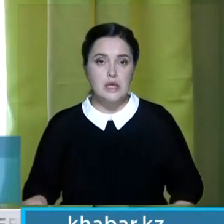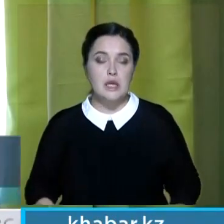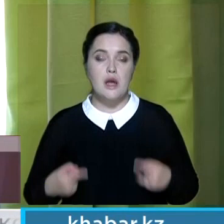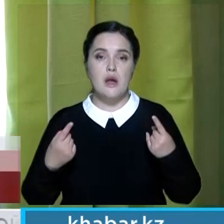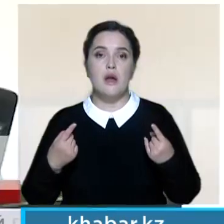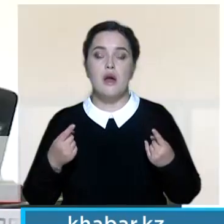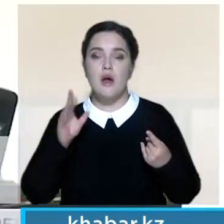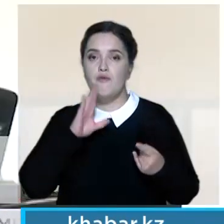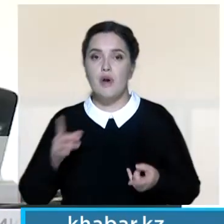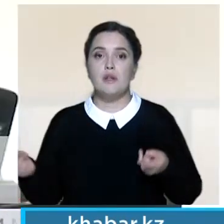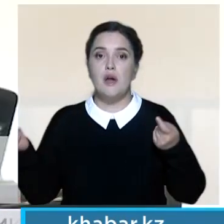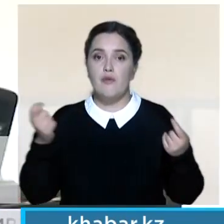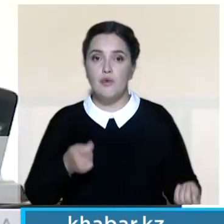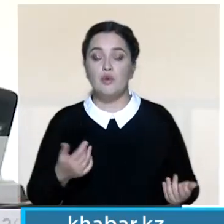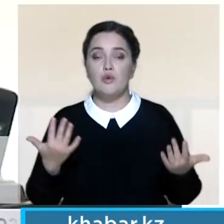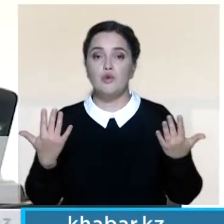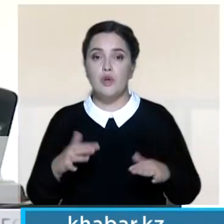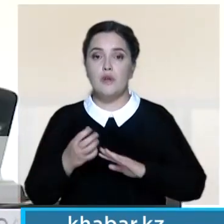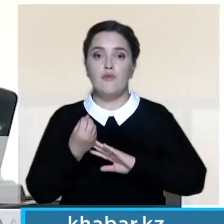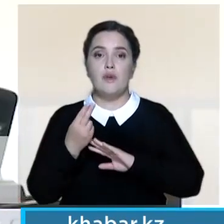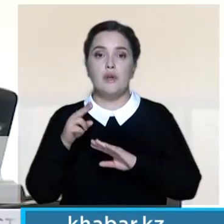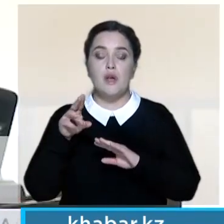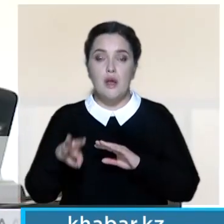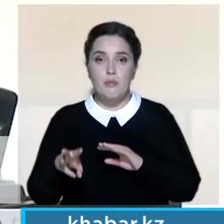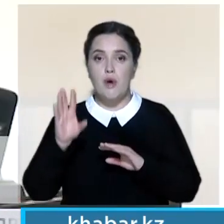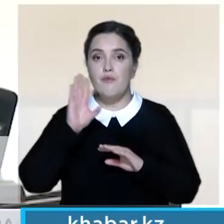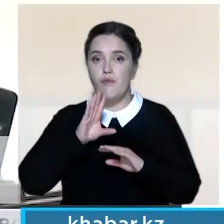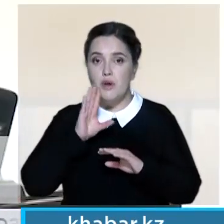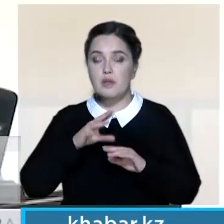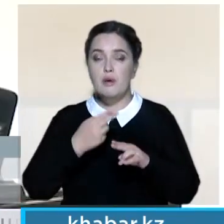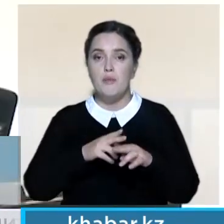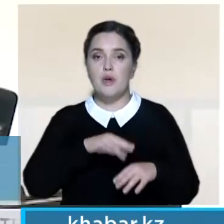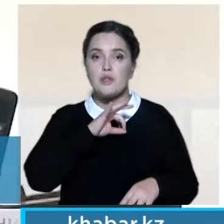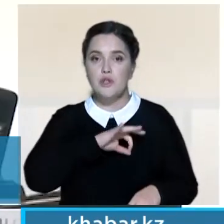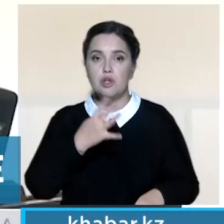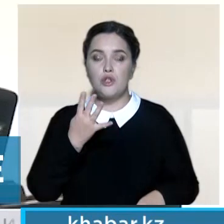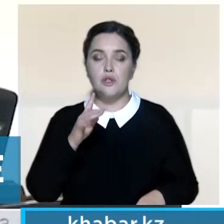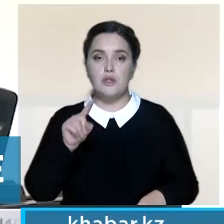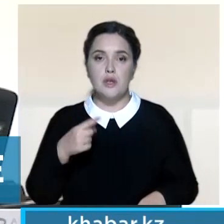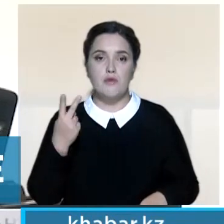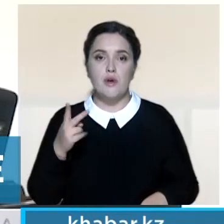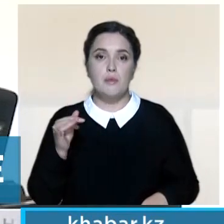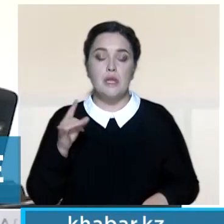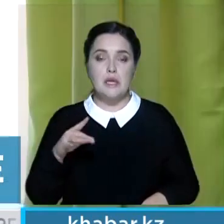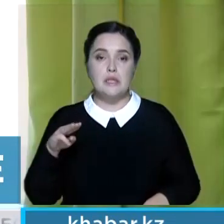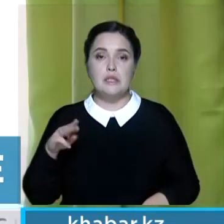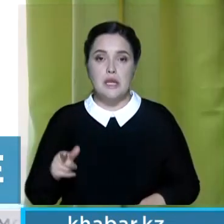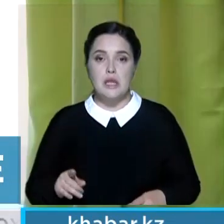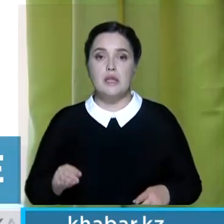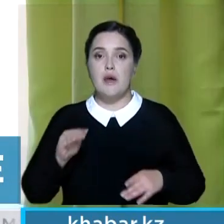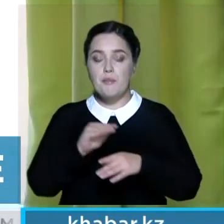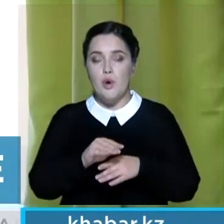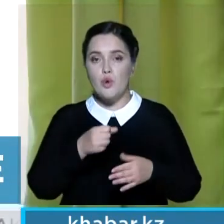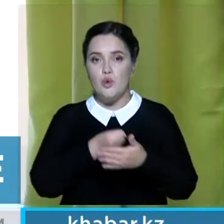Уйтас-Айдосского водовода. Уже проложено 12 километров водовода, на что освоено 4,2 миллиарда тенге. Дополнительно до конца